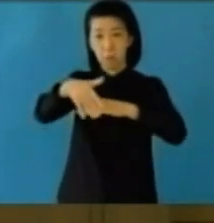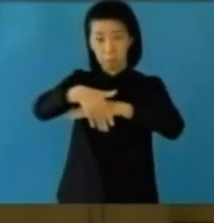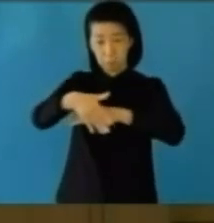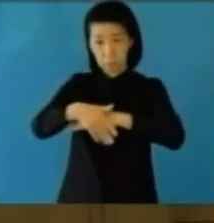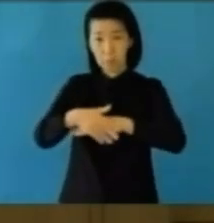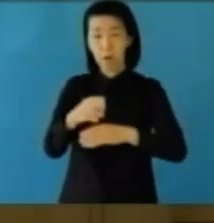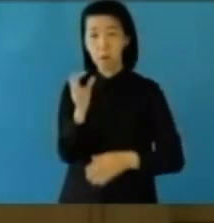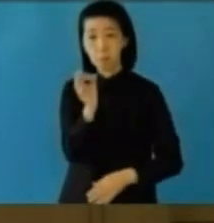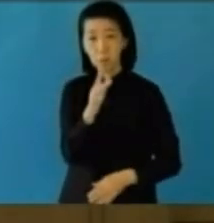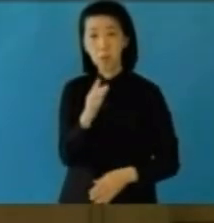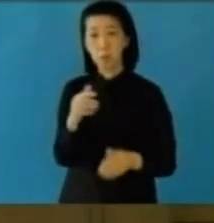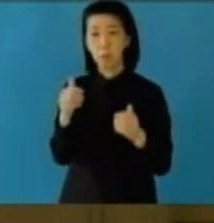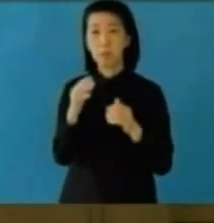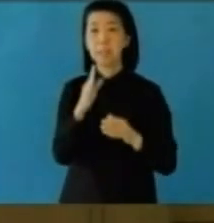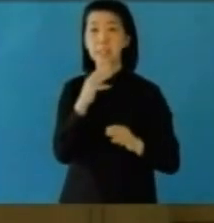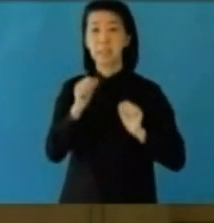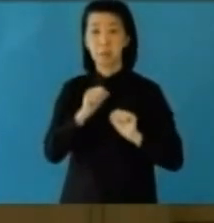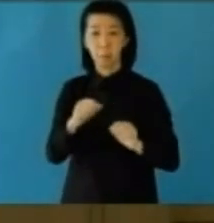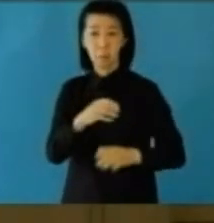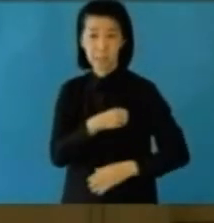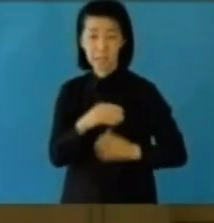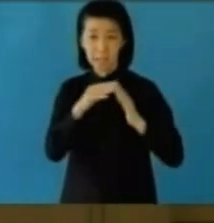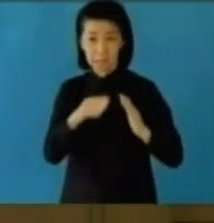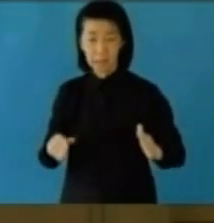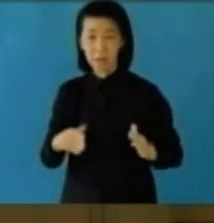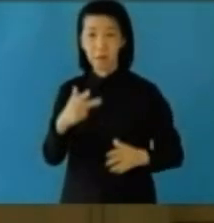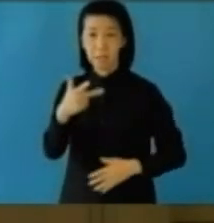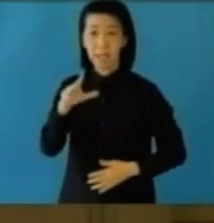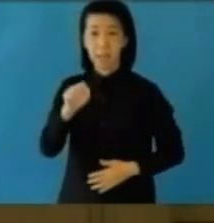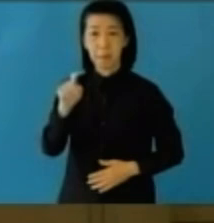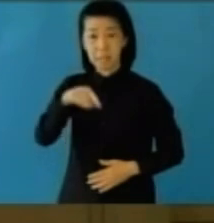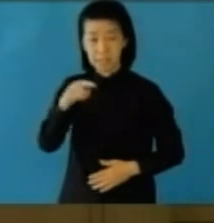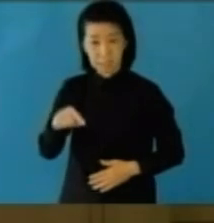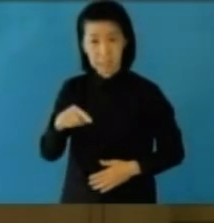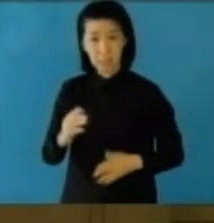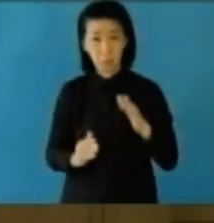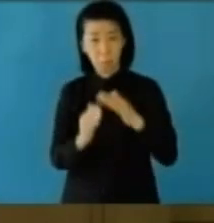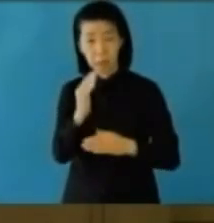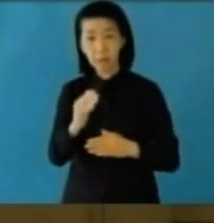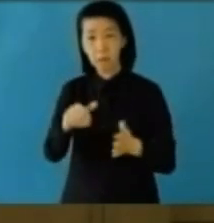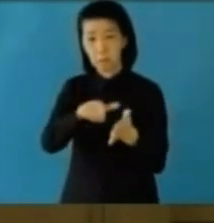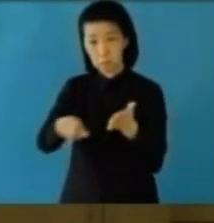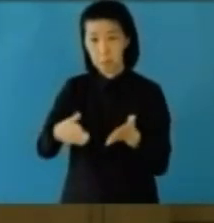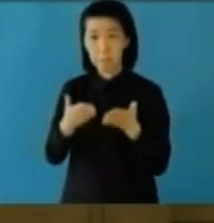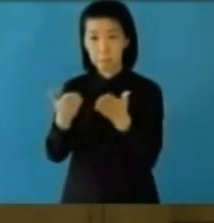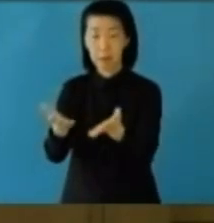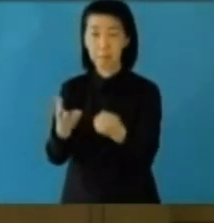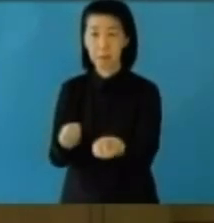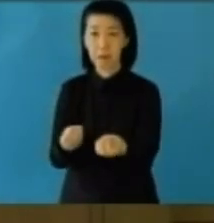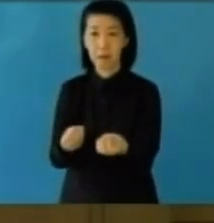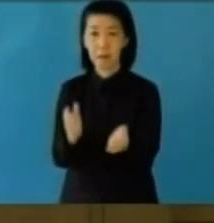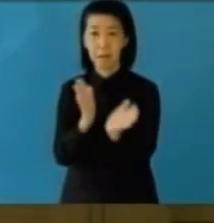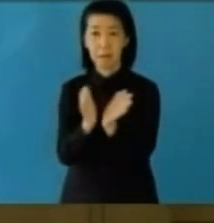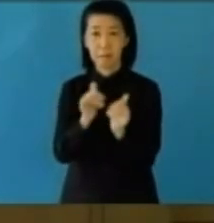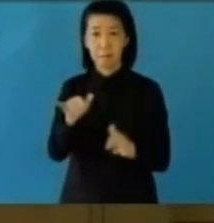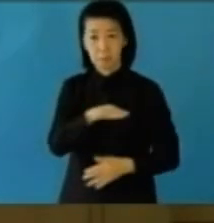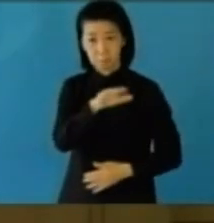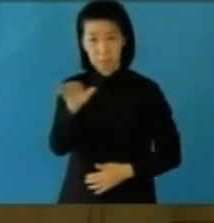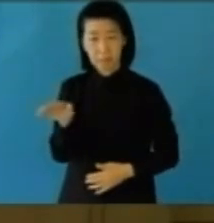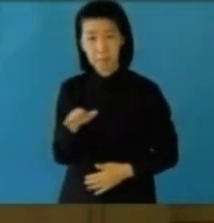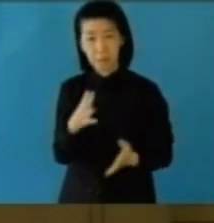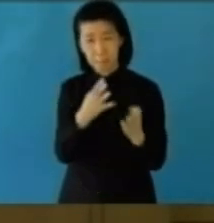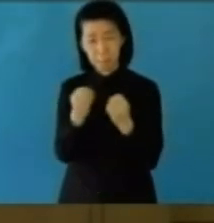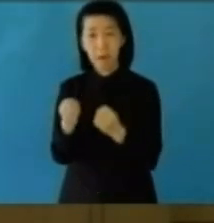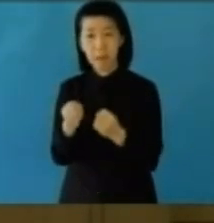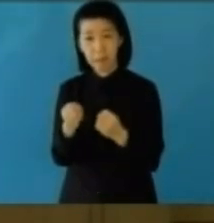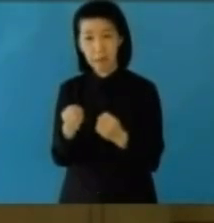ですね、翔太知事に72,716人分の署名の提出されたわけですよ。で、多くの県民の方々が、長田さ